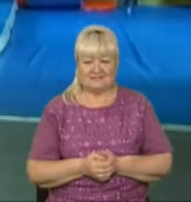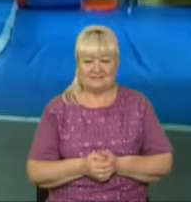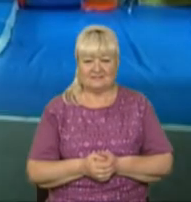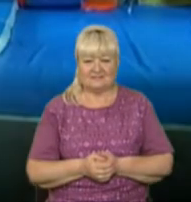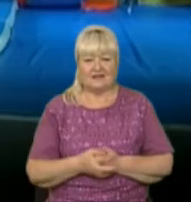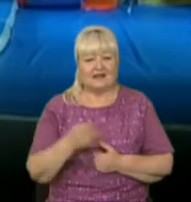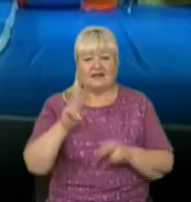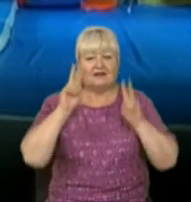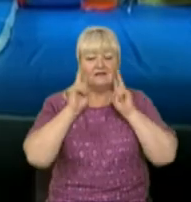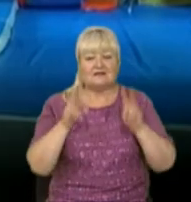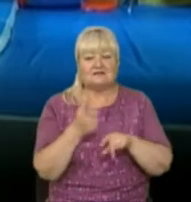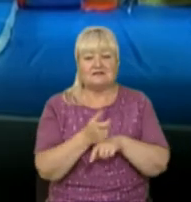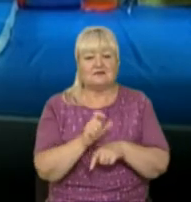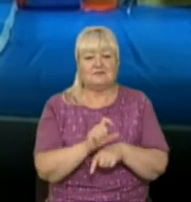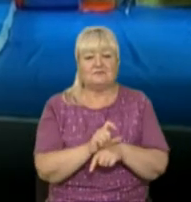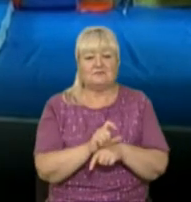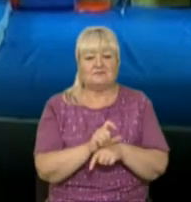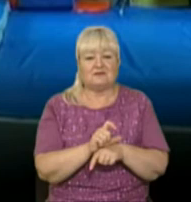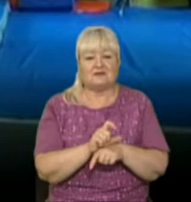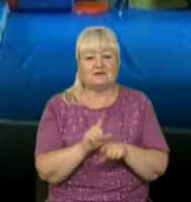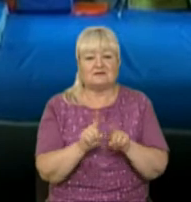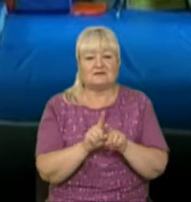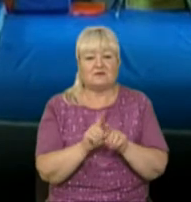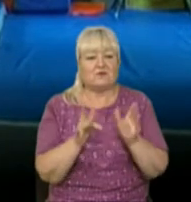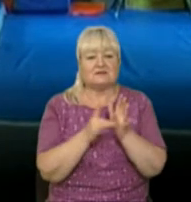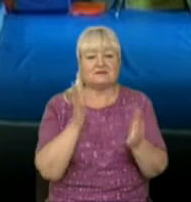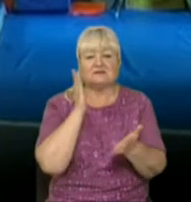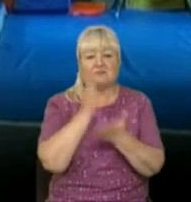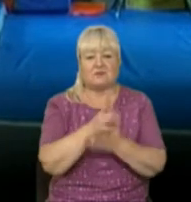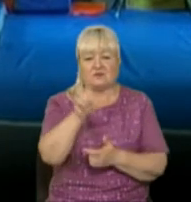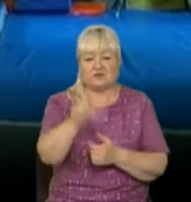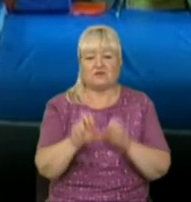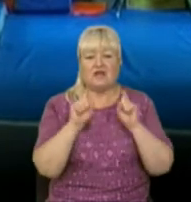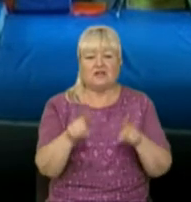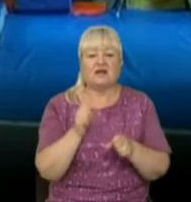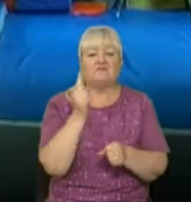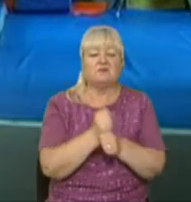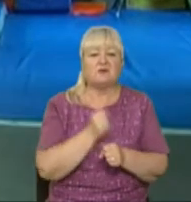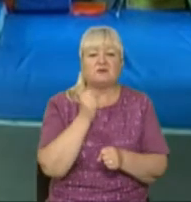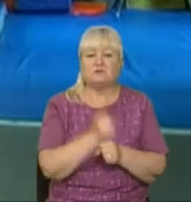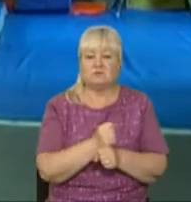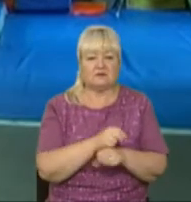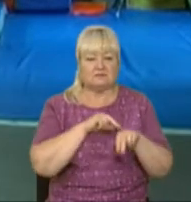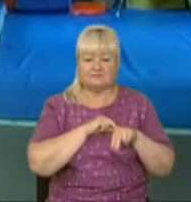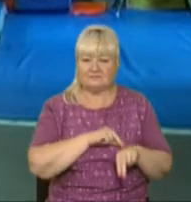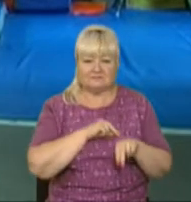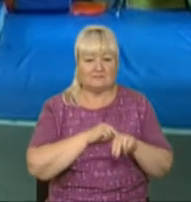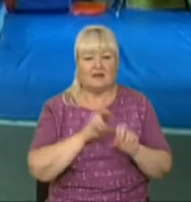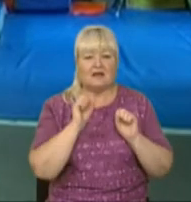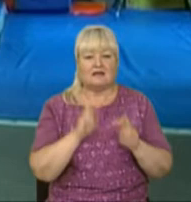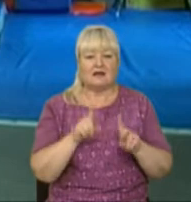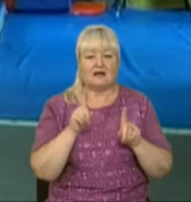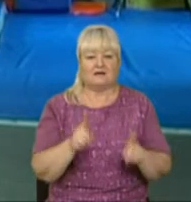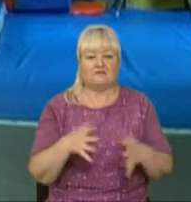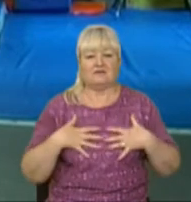Я не знаю більше цілеспрямованішої людини. І то, як він працює над всім, то, як він